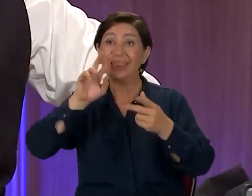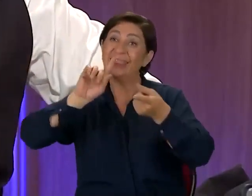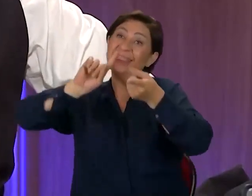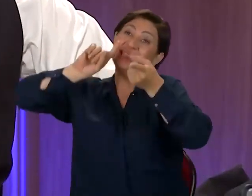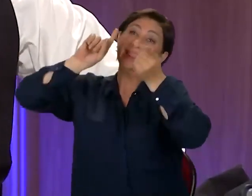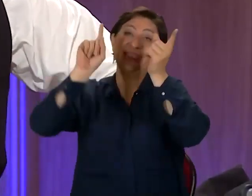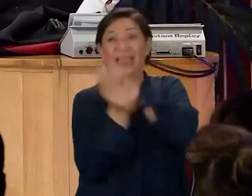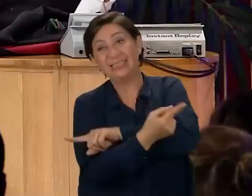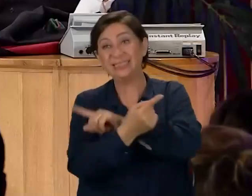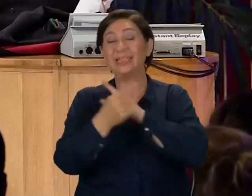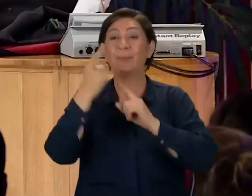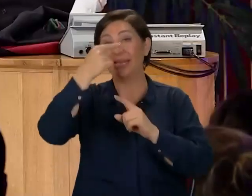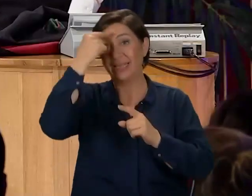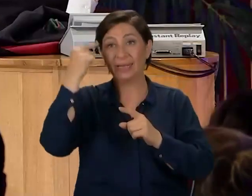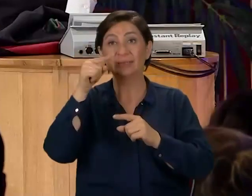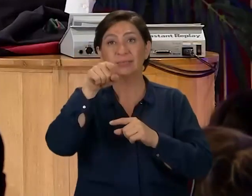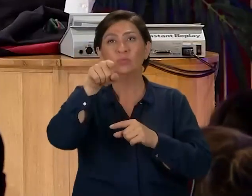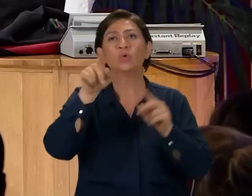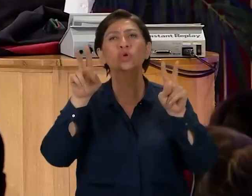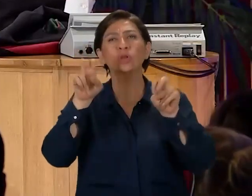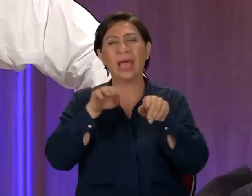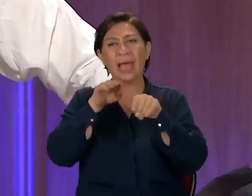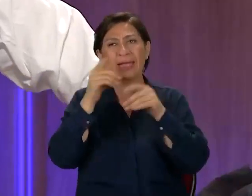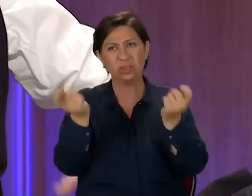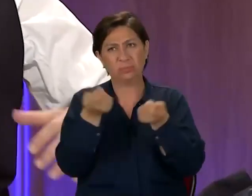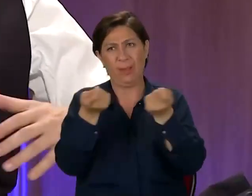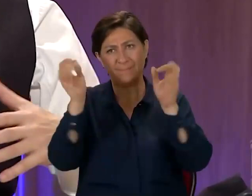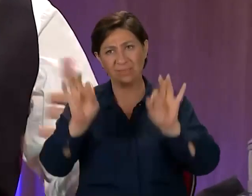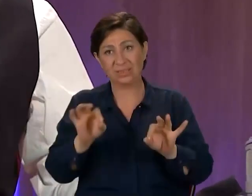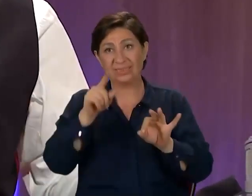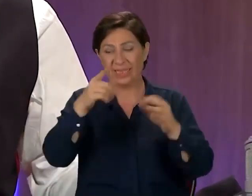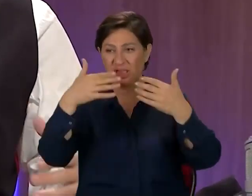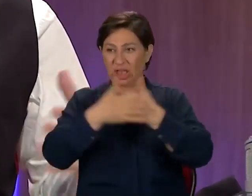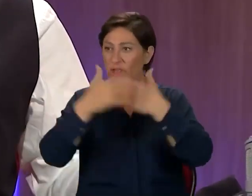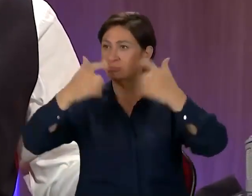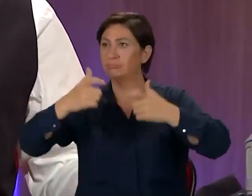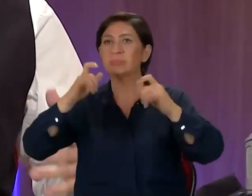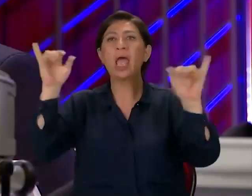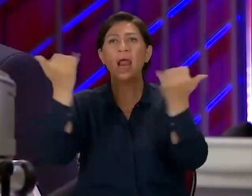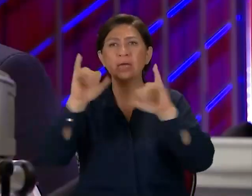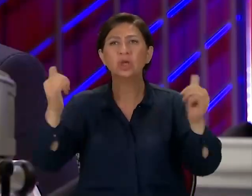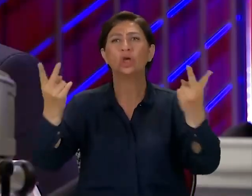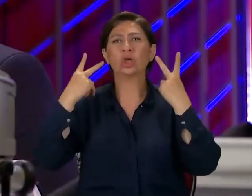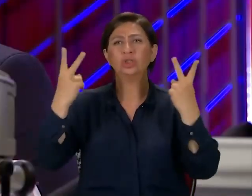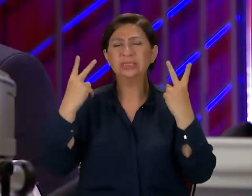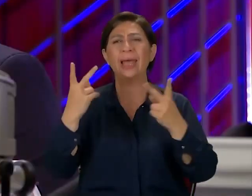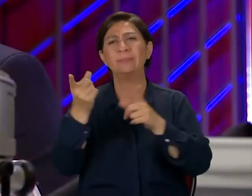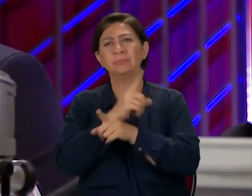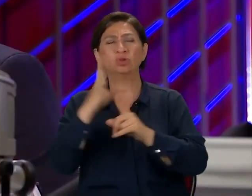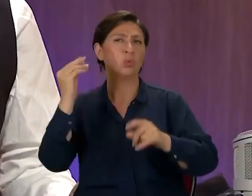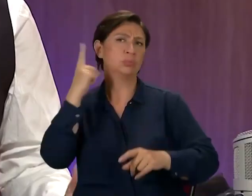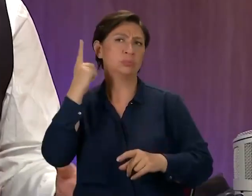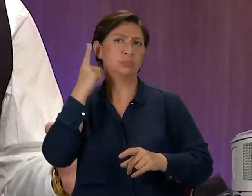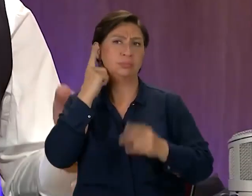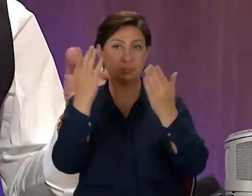tersine çevrilmesi gereken bir kader. Şimdi sen bu konuda adımlar atıyorsun. Çünkü sen gece hayatında, eğlence, gösteri dünyasında çok